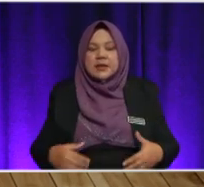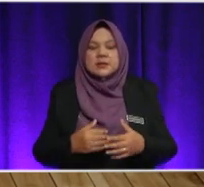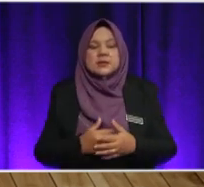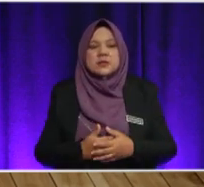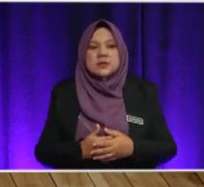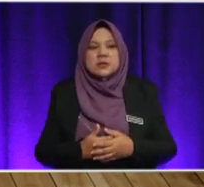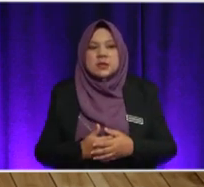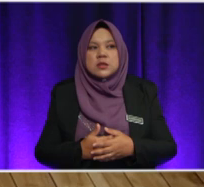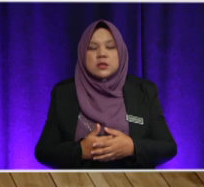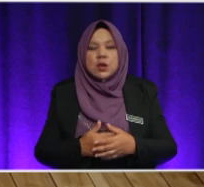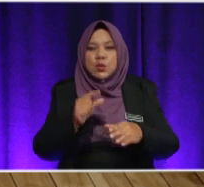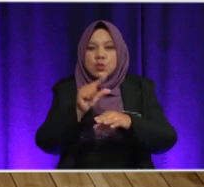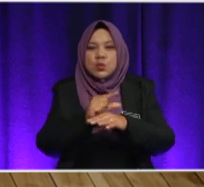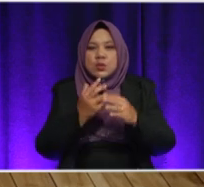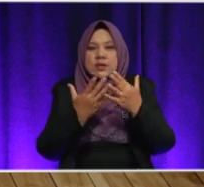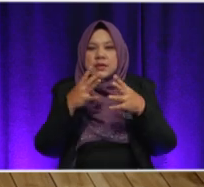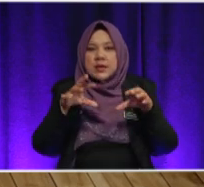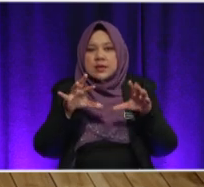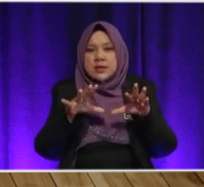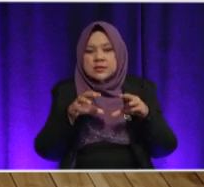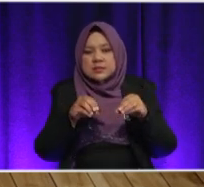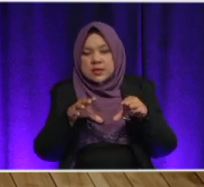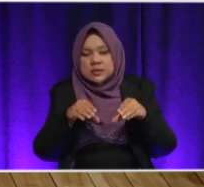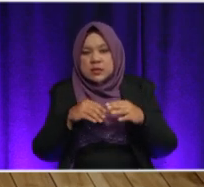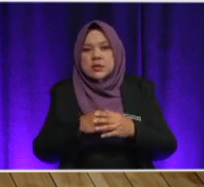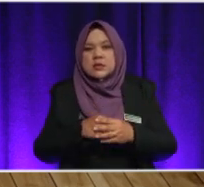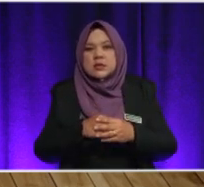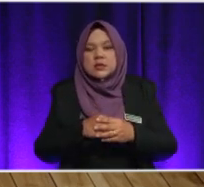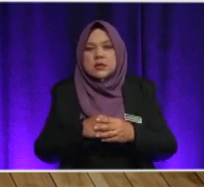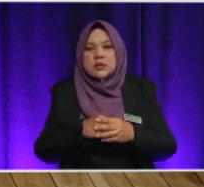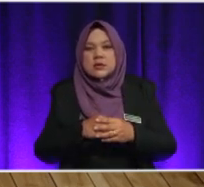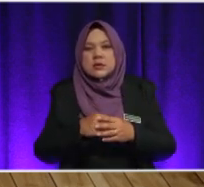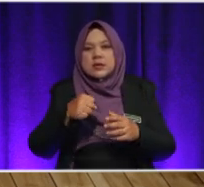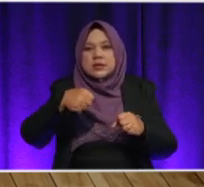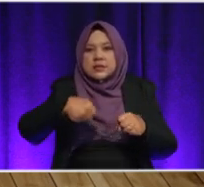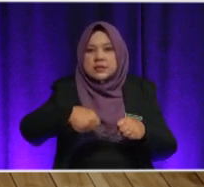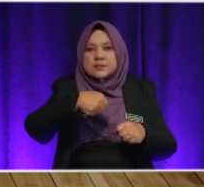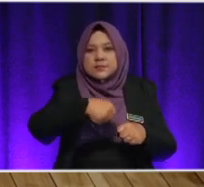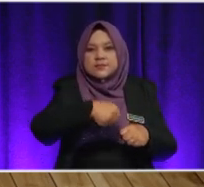menggunakan tangan jari dan juga penumbuh akar-akarnya